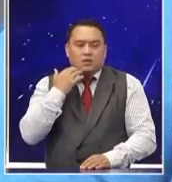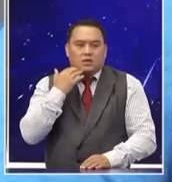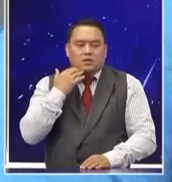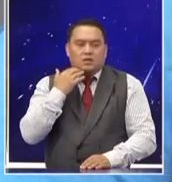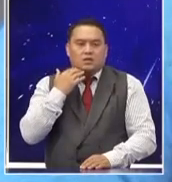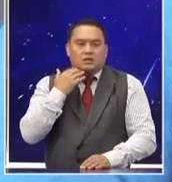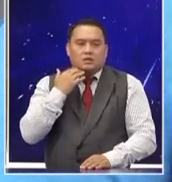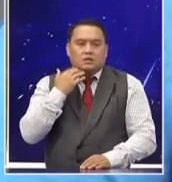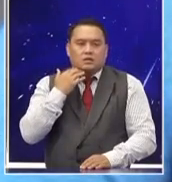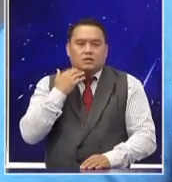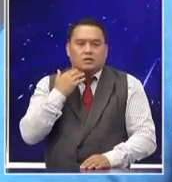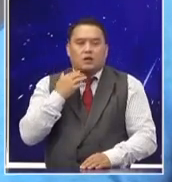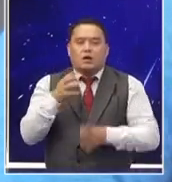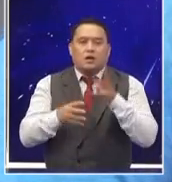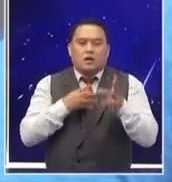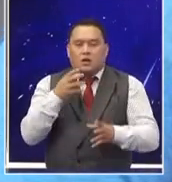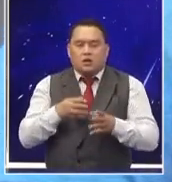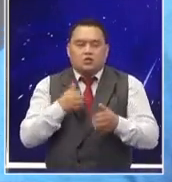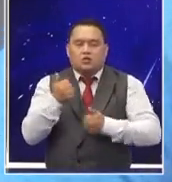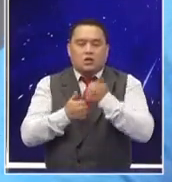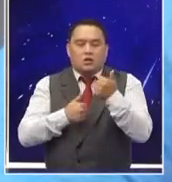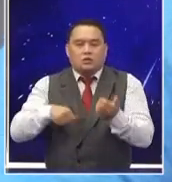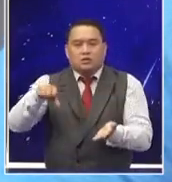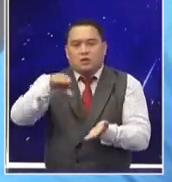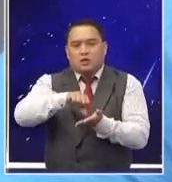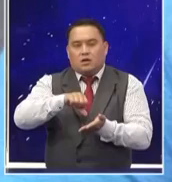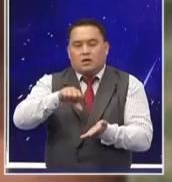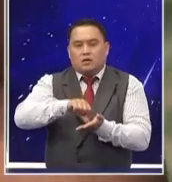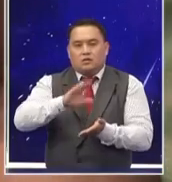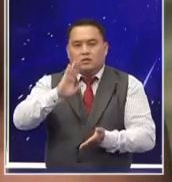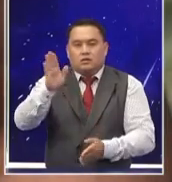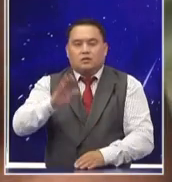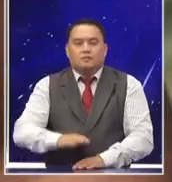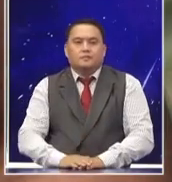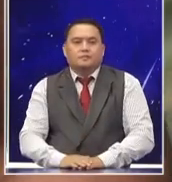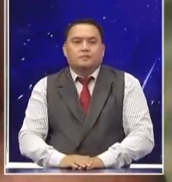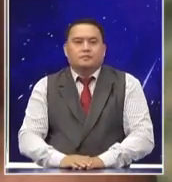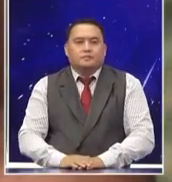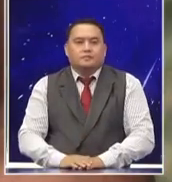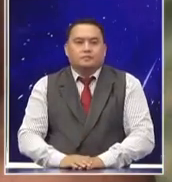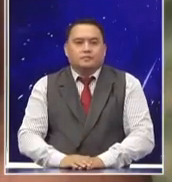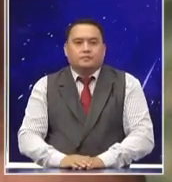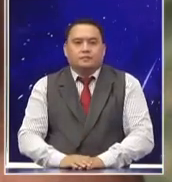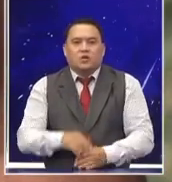ойындары халықаралық жарысына спортшыларымыз бару керек. Бұл жарыста